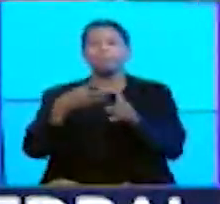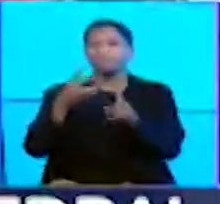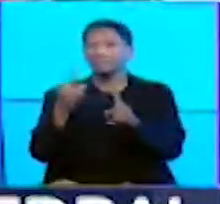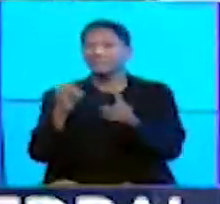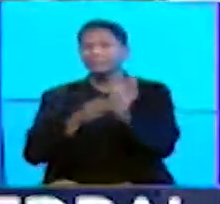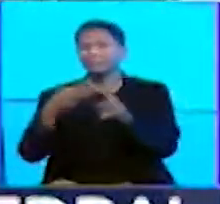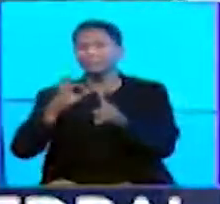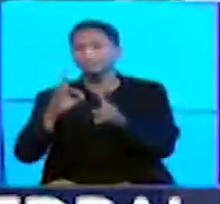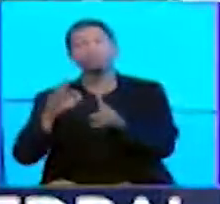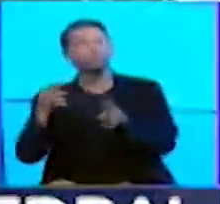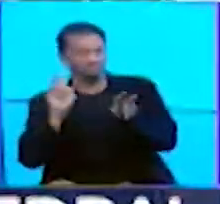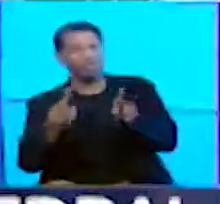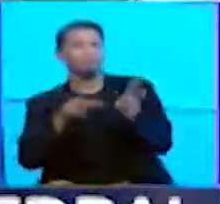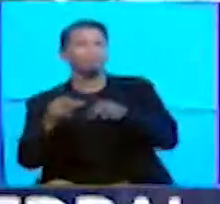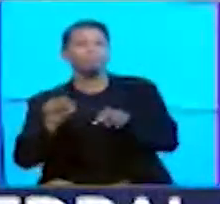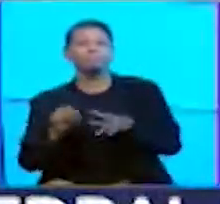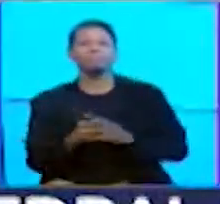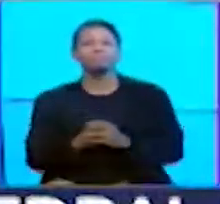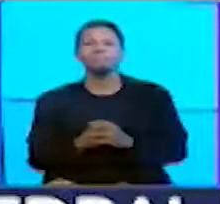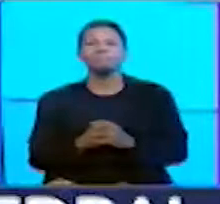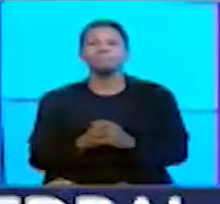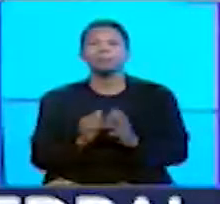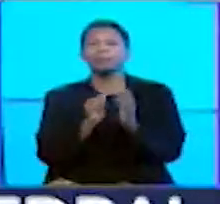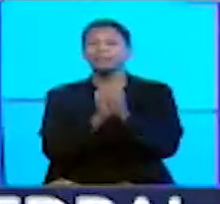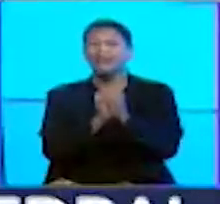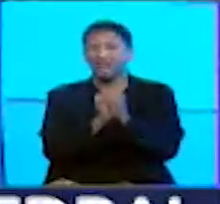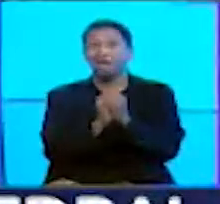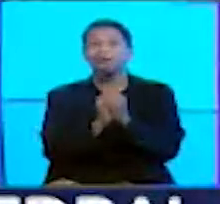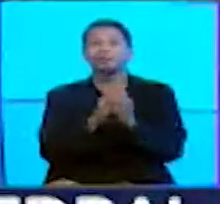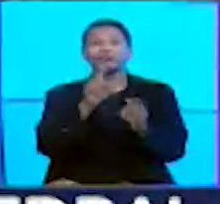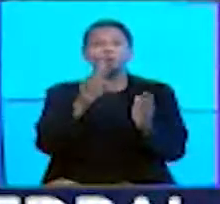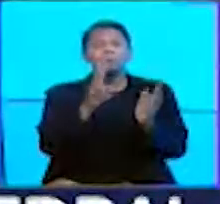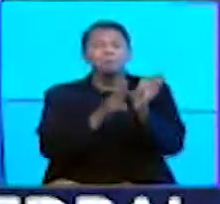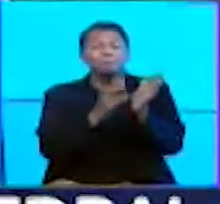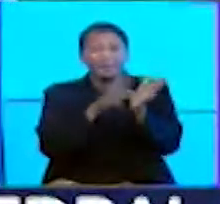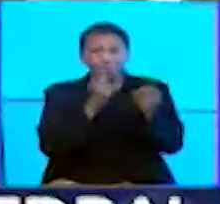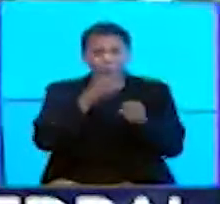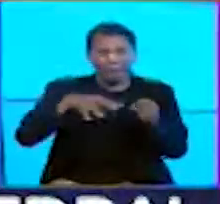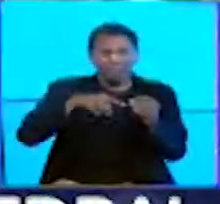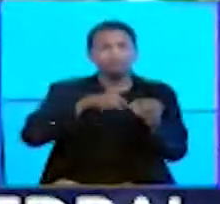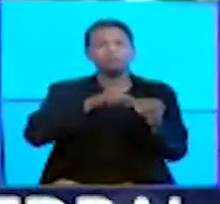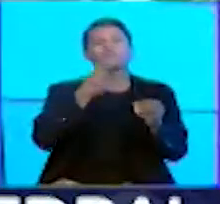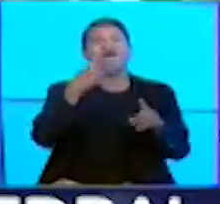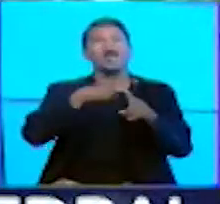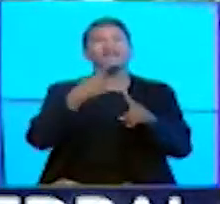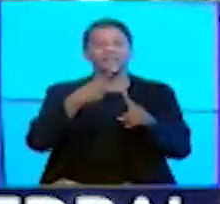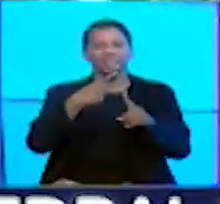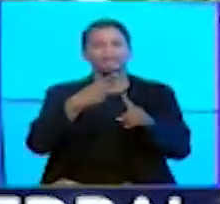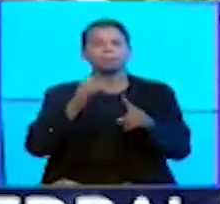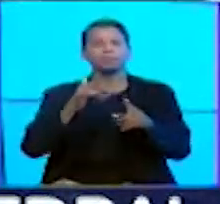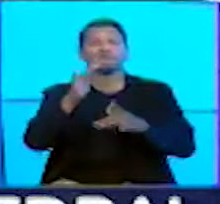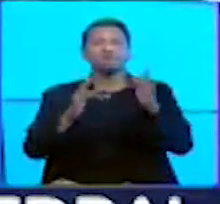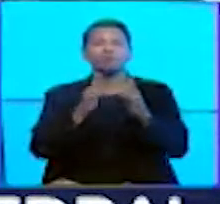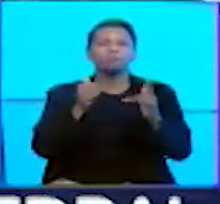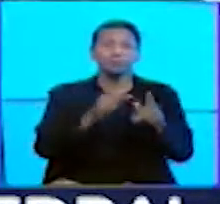Brimob. Misa digelar sebanyak 3 kali sejak Minggu pagi yang dilakukan secara virtual atau daring pukul 11 siang yang merupakan